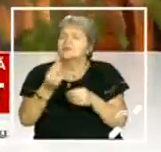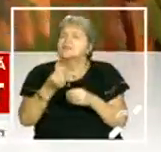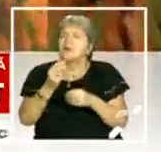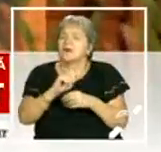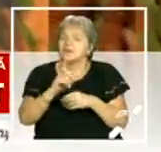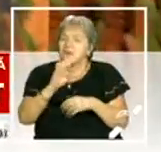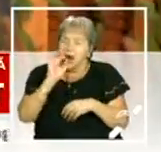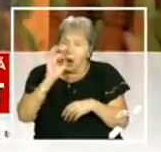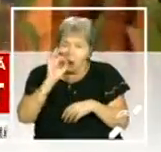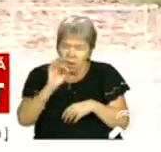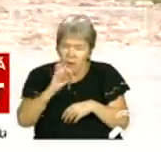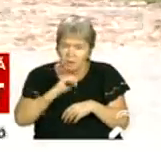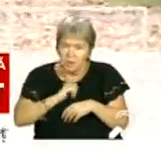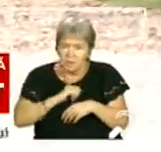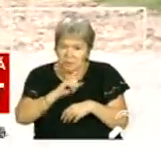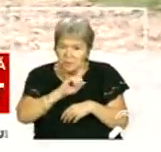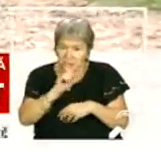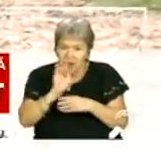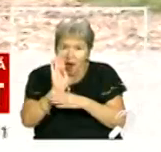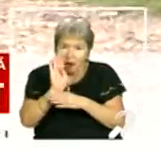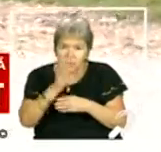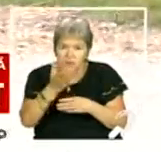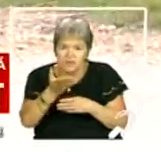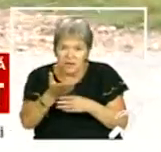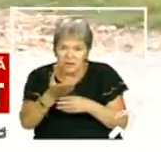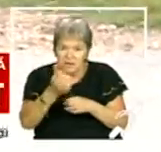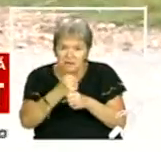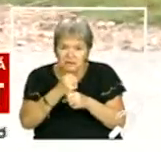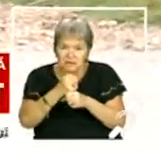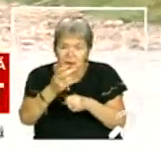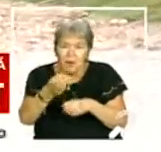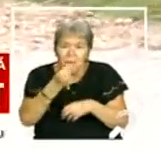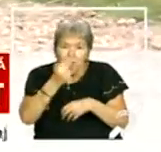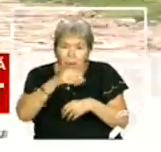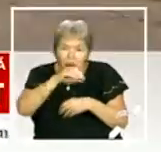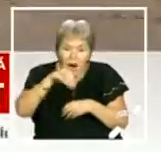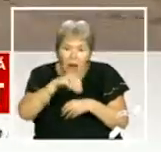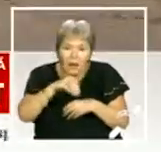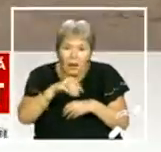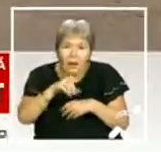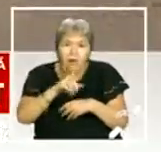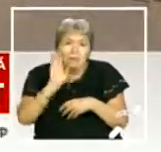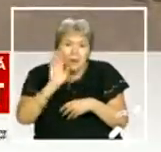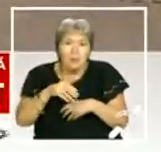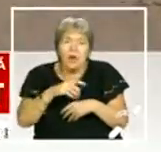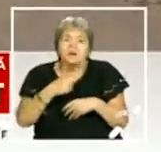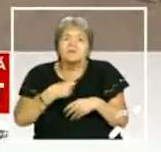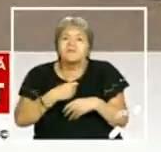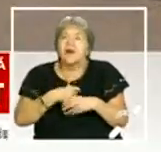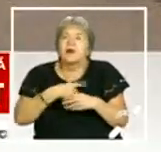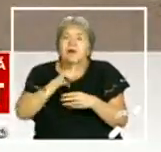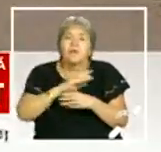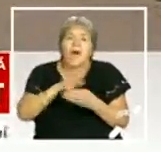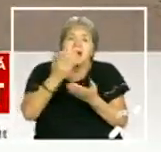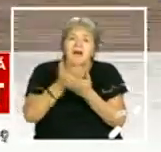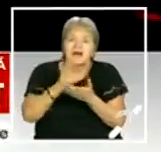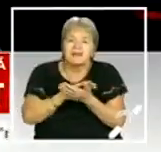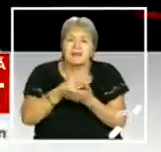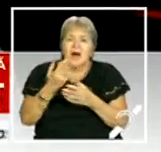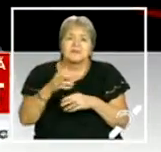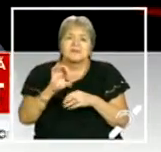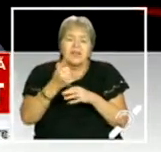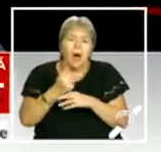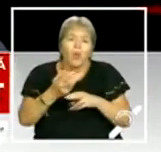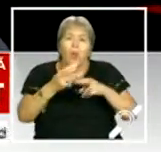plus, proprietarul nu avea autorizație ca să facă acolo mâncare gătită, ci doar preparate pe grătar și de tip bufet.